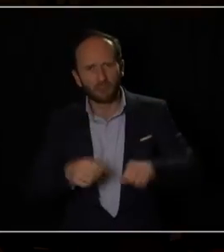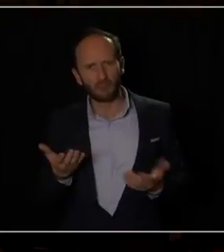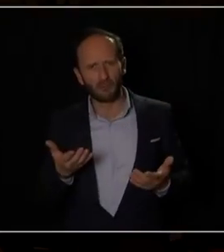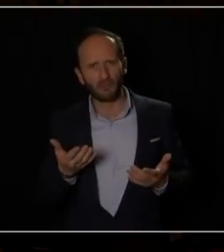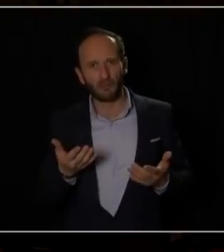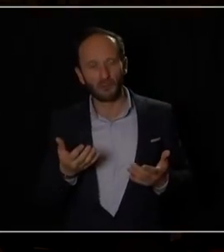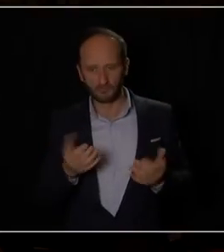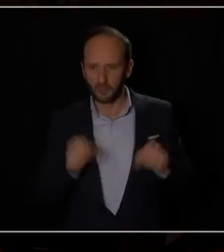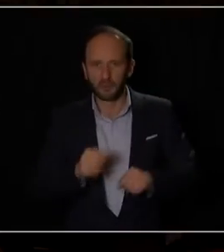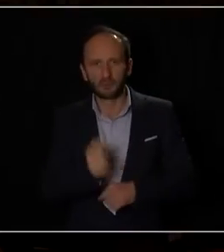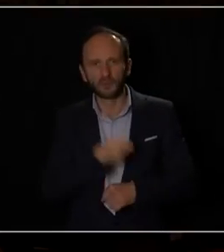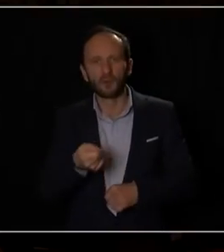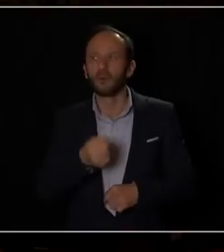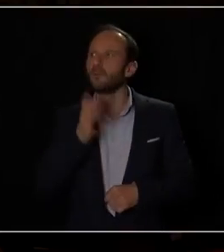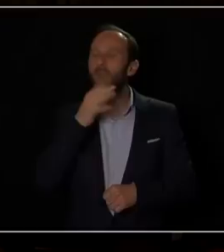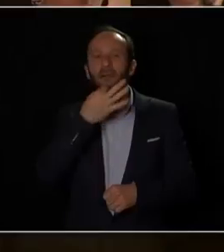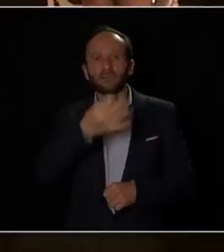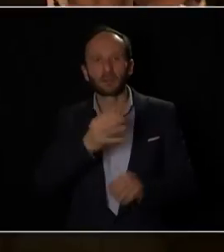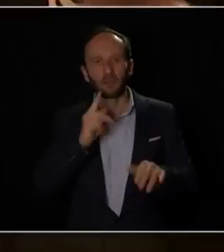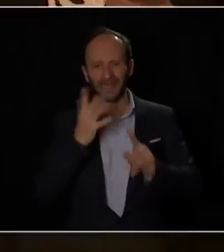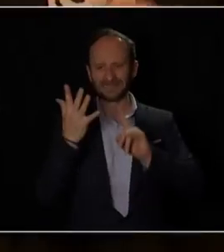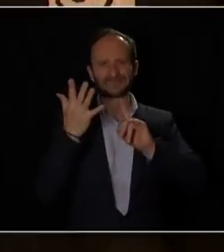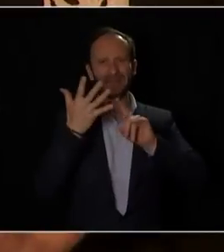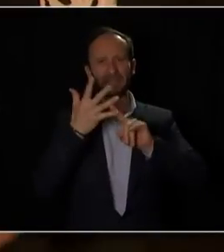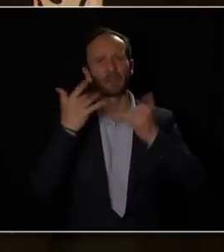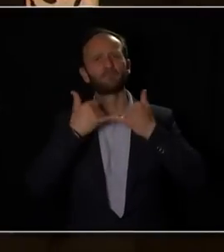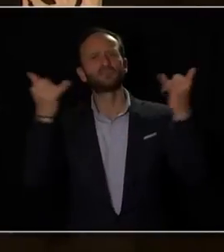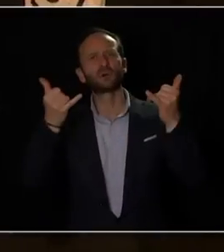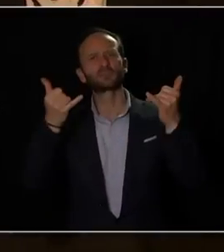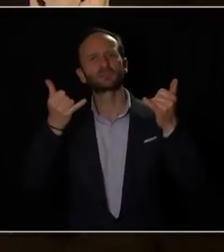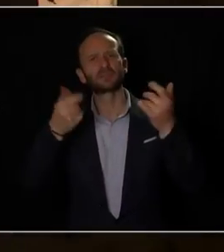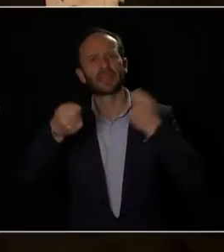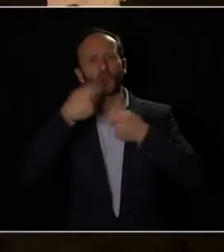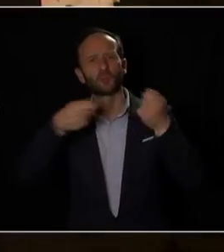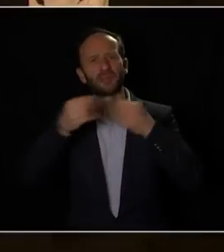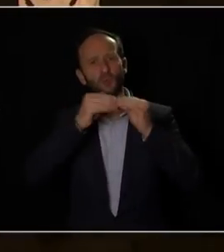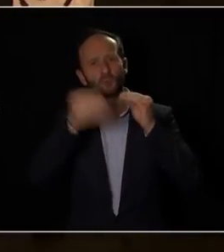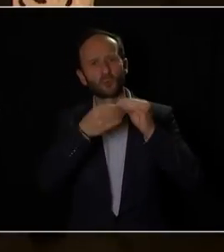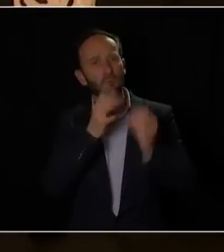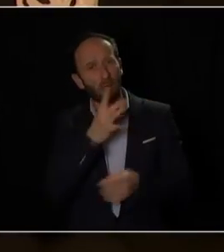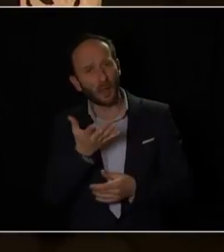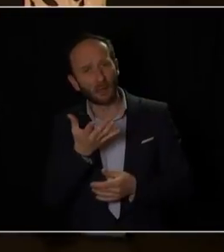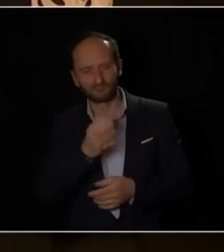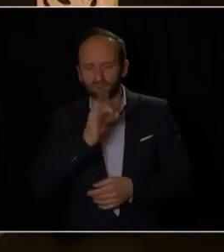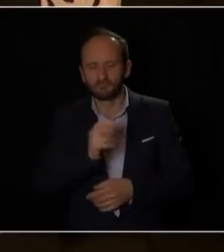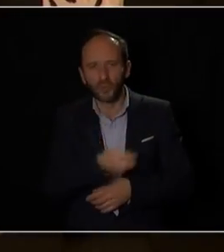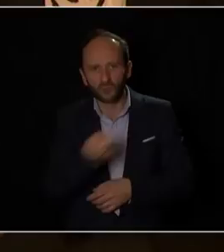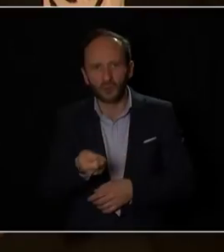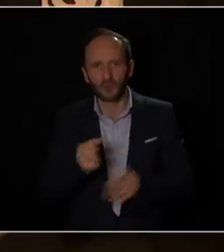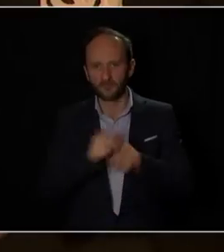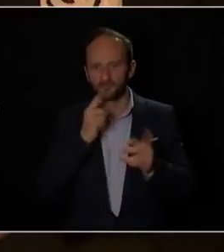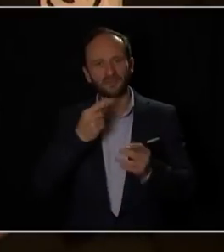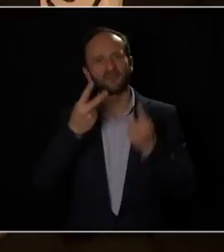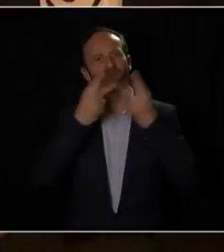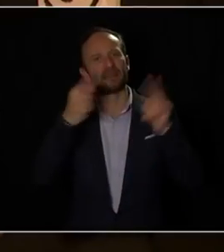On ne nous fera pas croire que la cinquième puissance économique du monde n'en est pas capable. La ville de Dijon, notre ville, est héritière